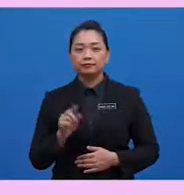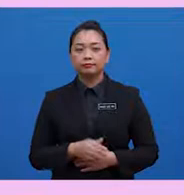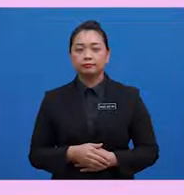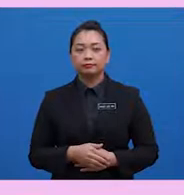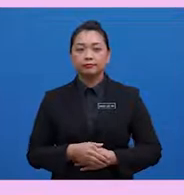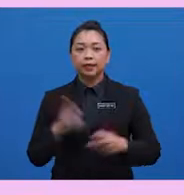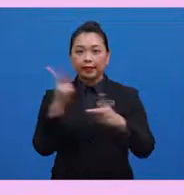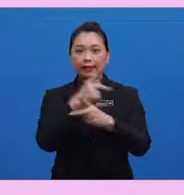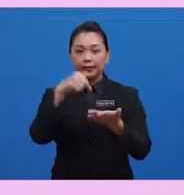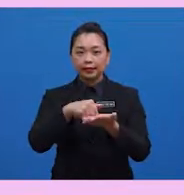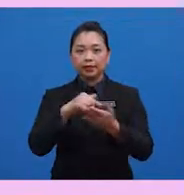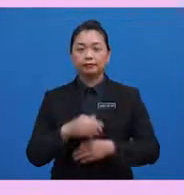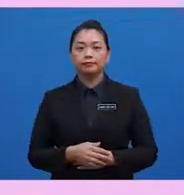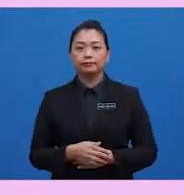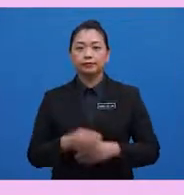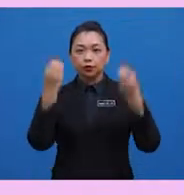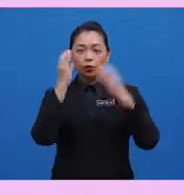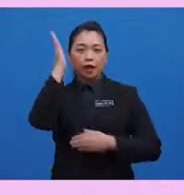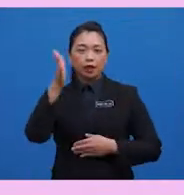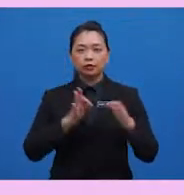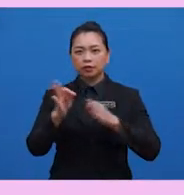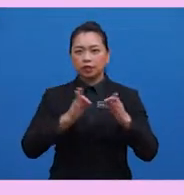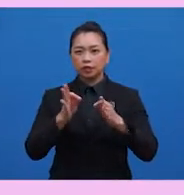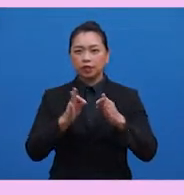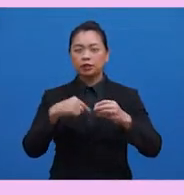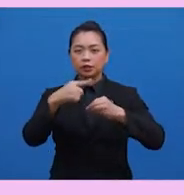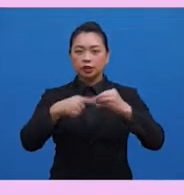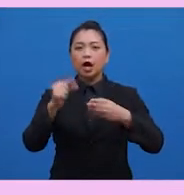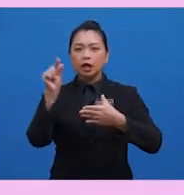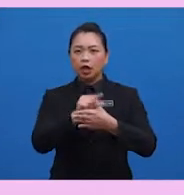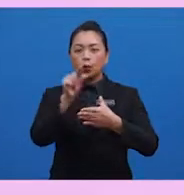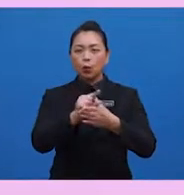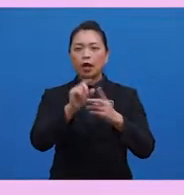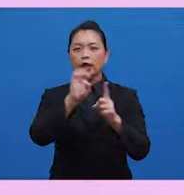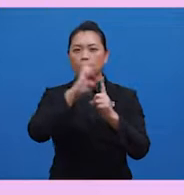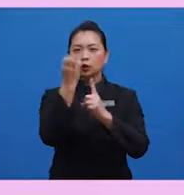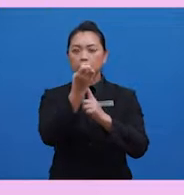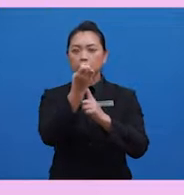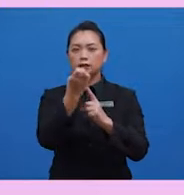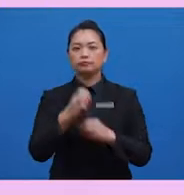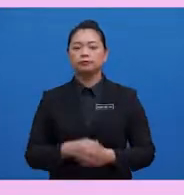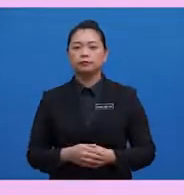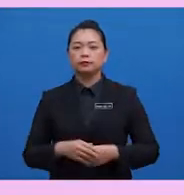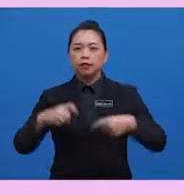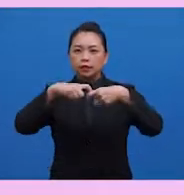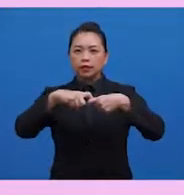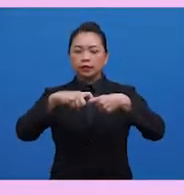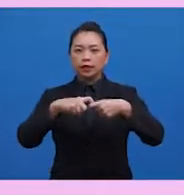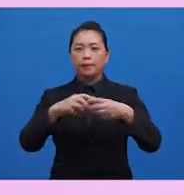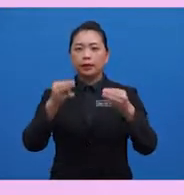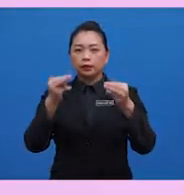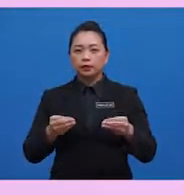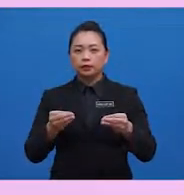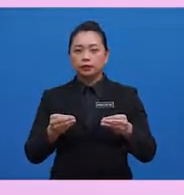Pada episod kali ini, cikgu akan menerangkan tentang gangguan ekosistem di bawah tajuk kaitan manusia dan